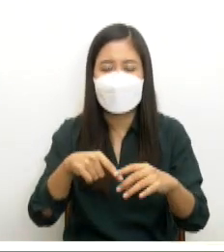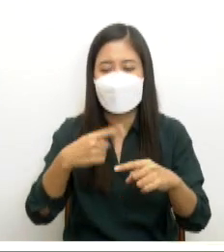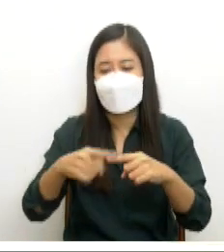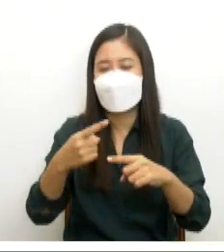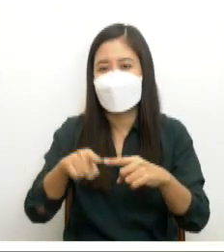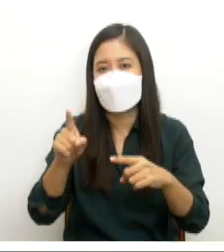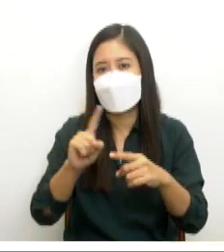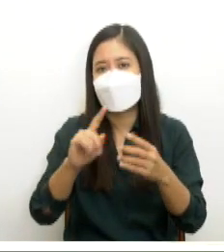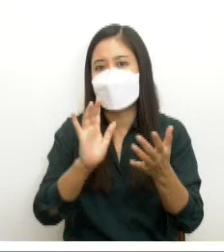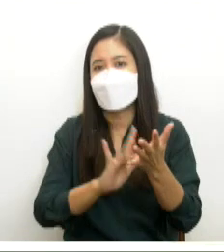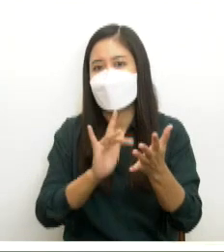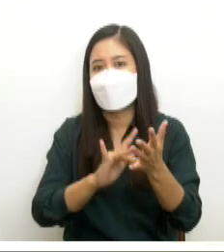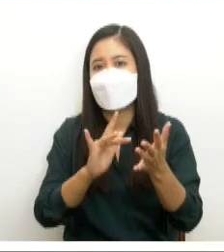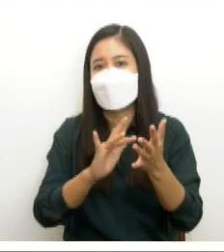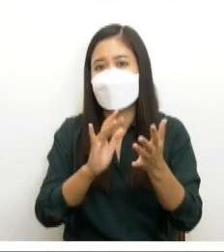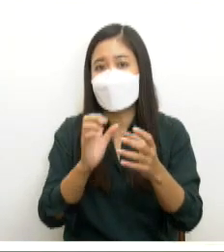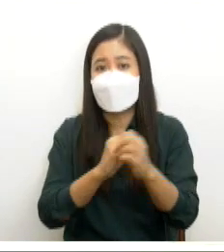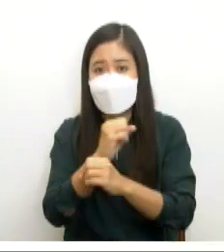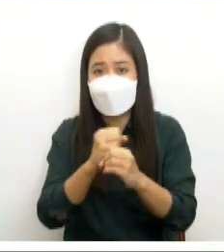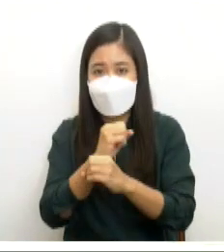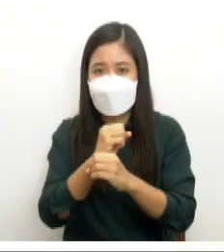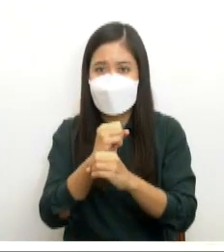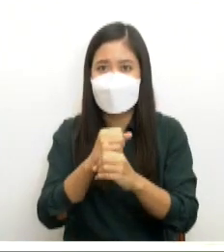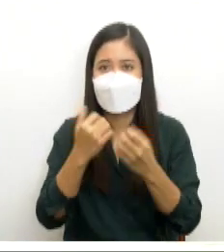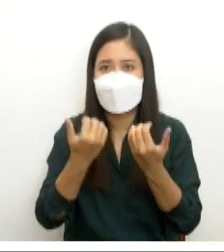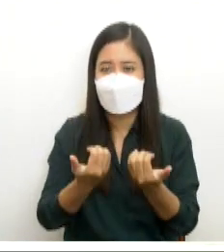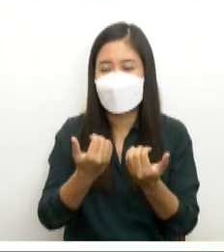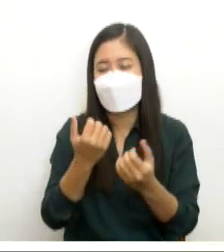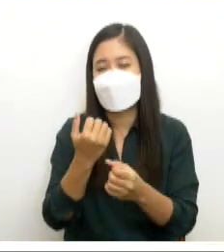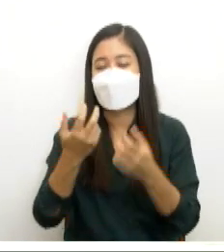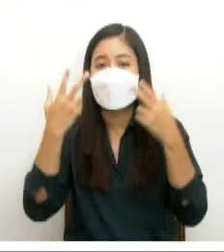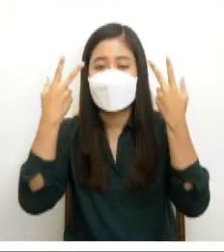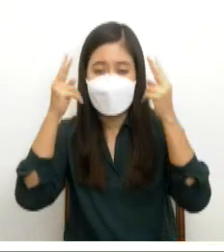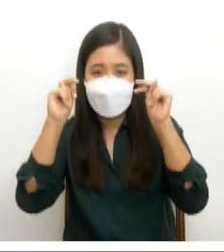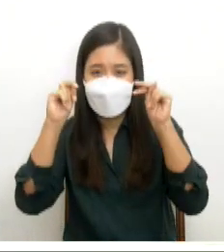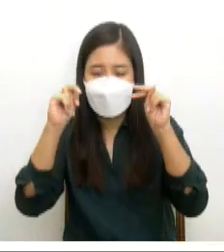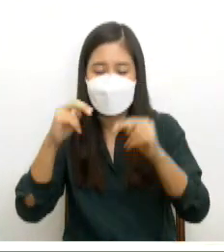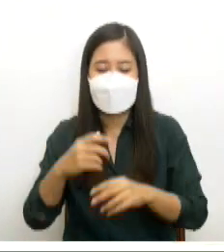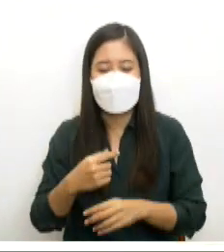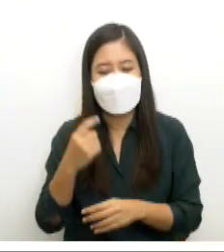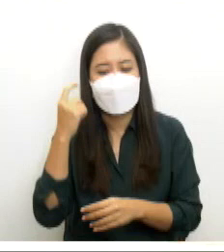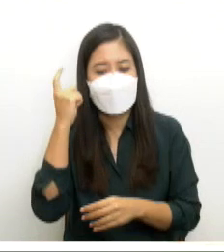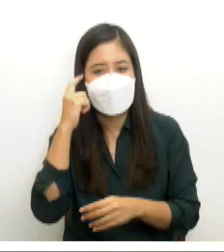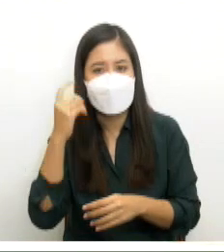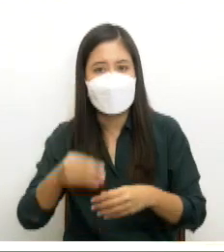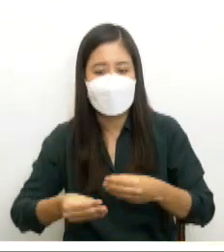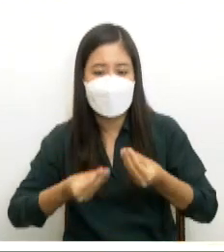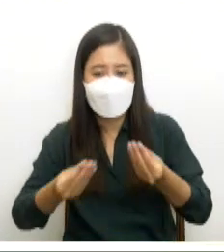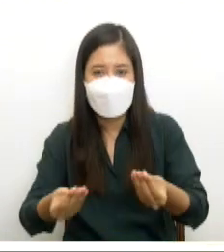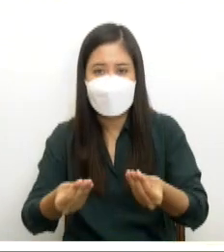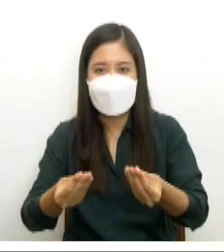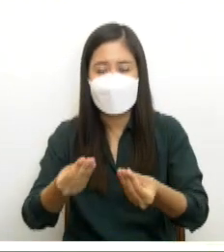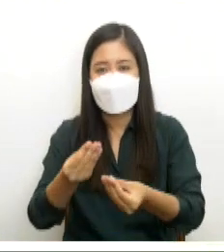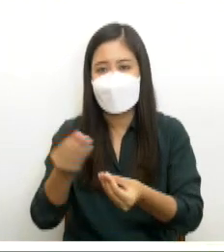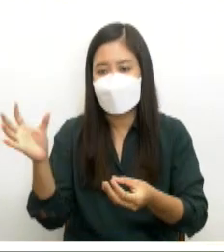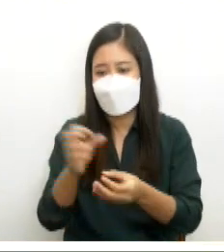พติดทั้งหมดนะก็เป็นที่น่ายินดีว่าวันนี้ท่านนายกรัฐมนตรีได้กรุณานะครับได้ตั้งคณะกรร